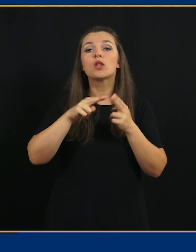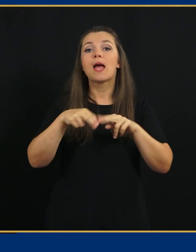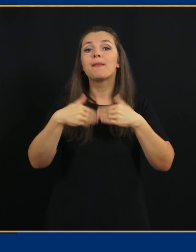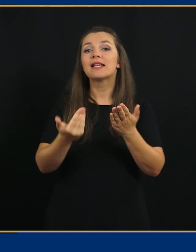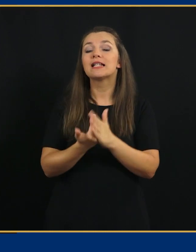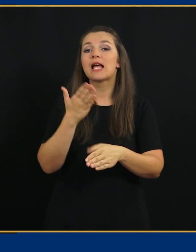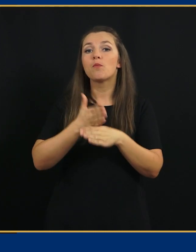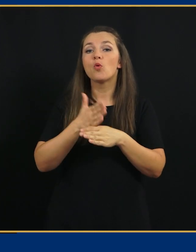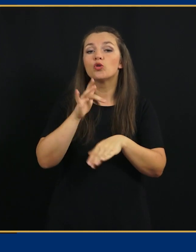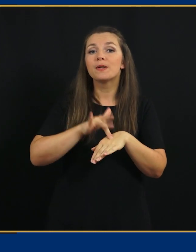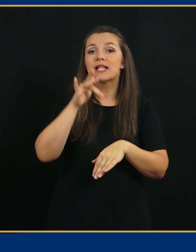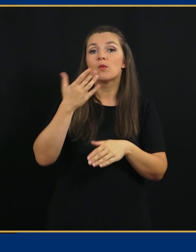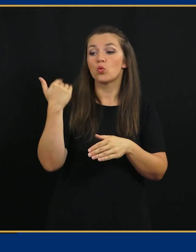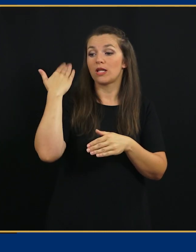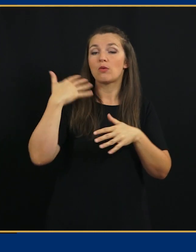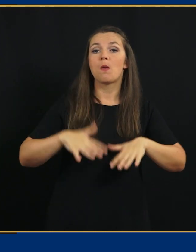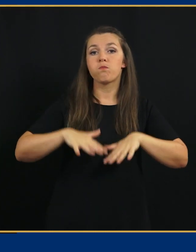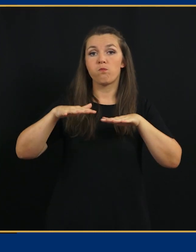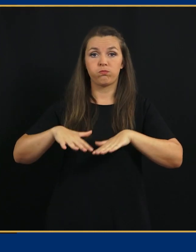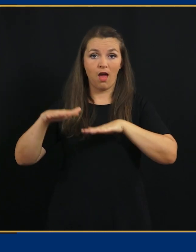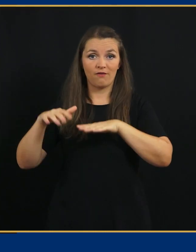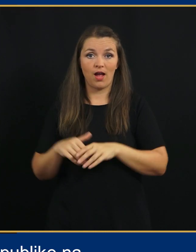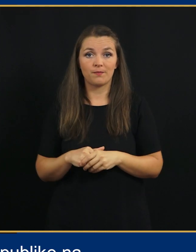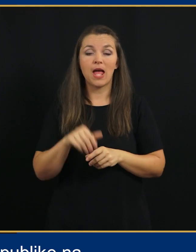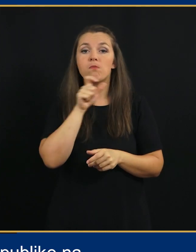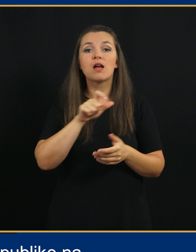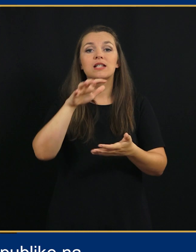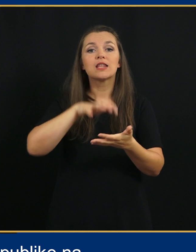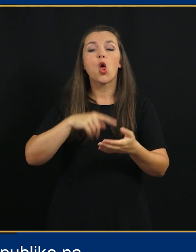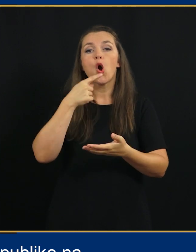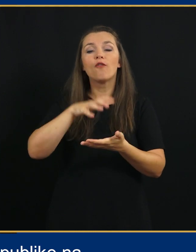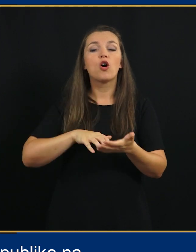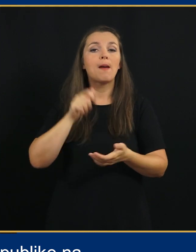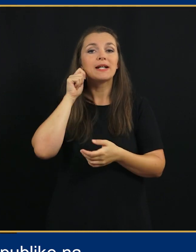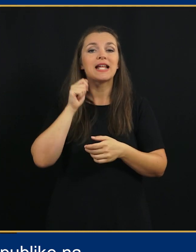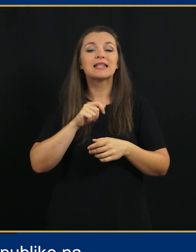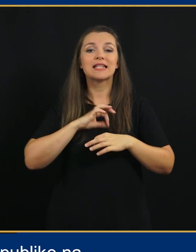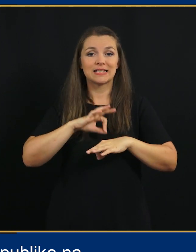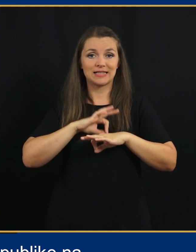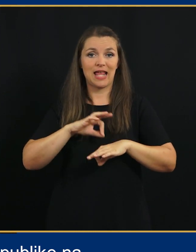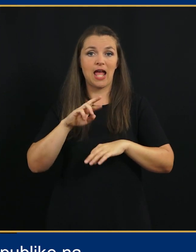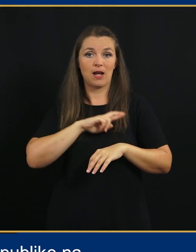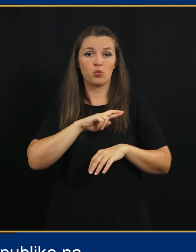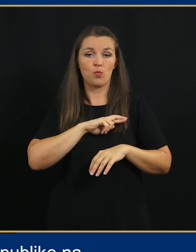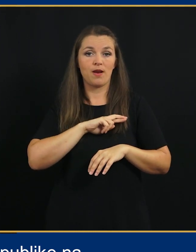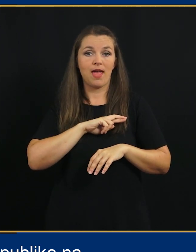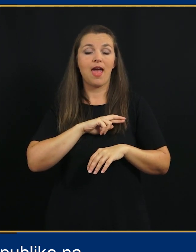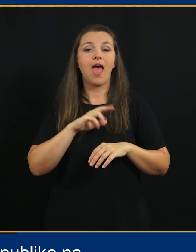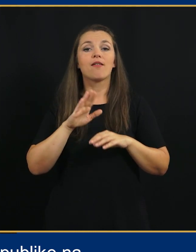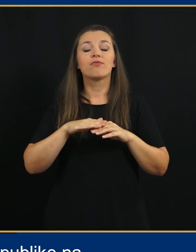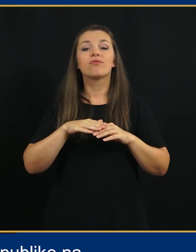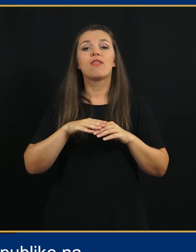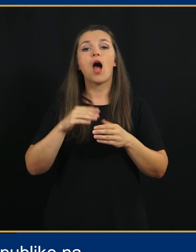namenjena za pomoč prizadetim v nedavnih poplavah. Besedilo govora predsednice republike na koncertu Blejskega strateškega